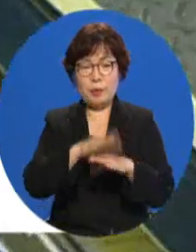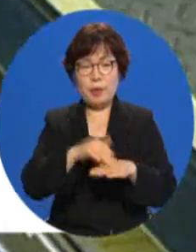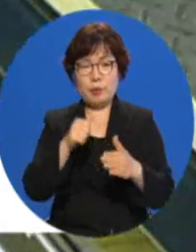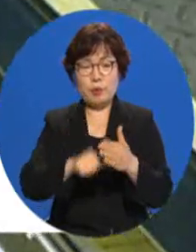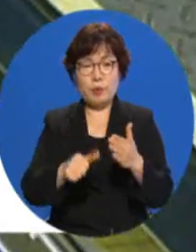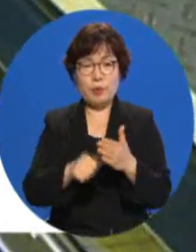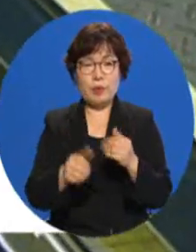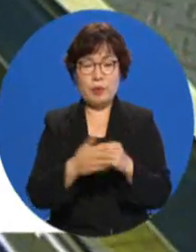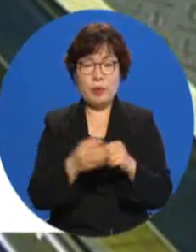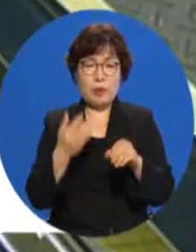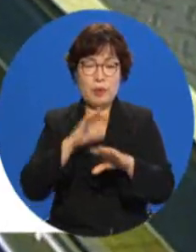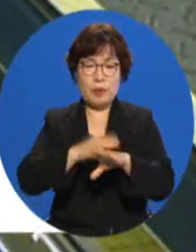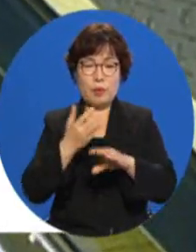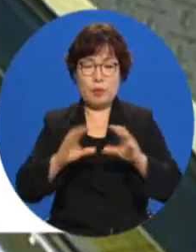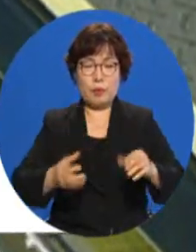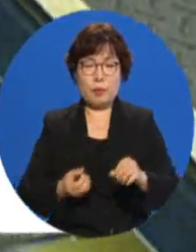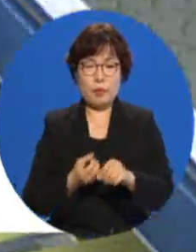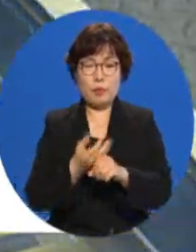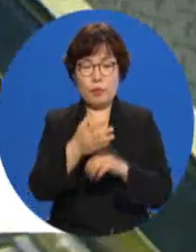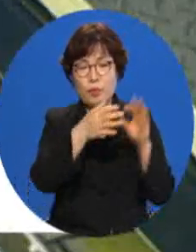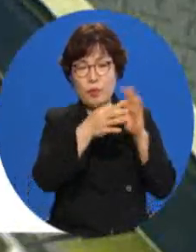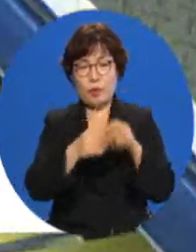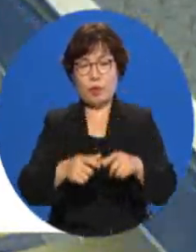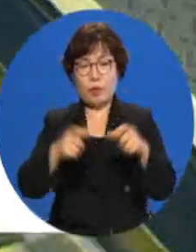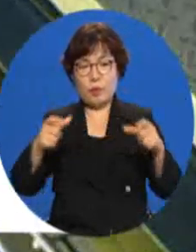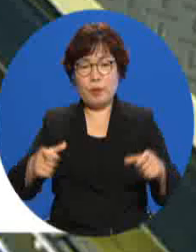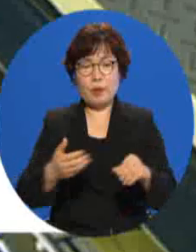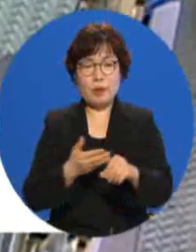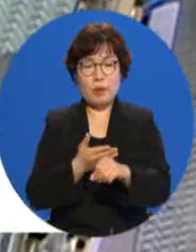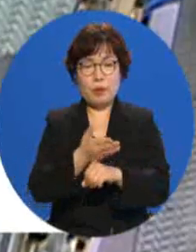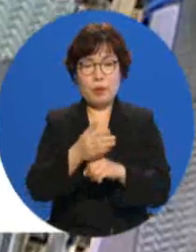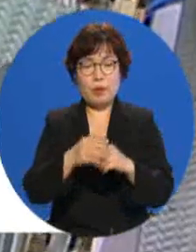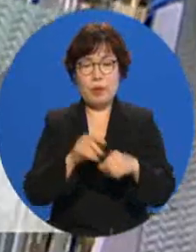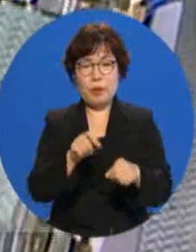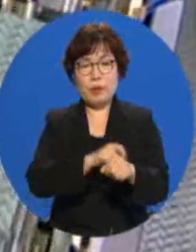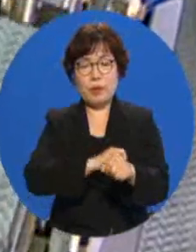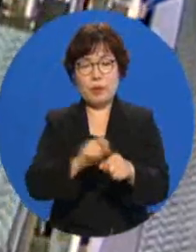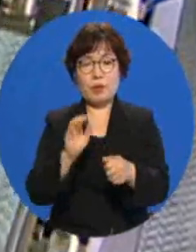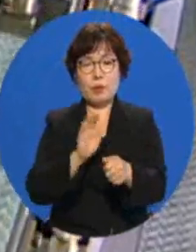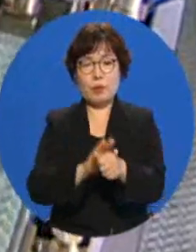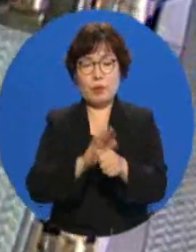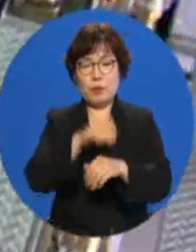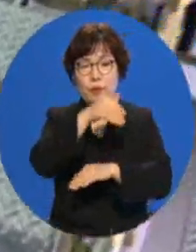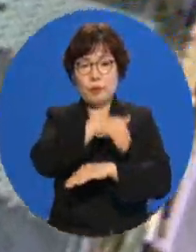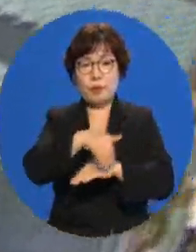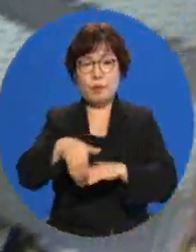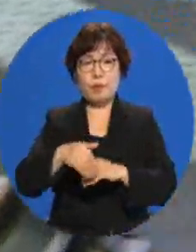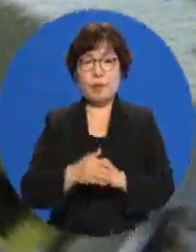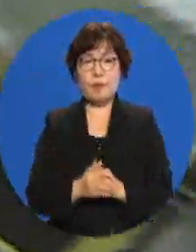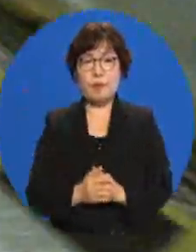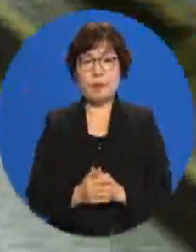농수산물도 해외 수출 시장으로 계속 확대시킬 수 있도록 적극 행정 지원할 계획입니다.